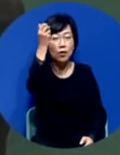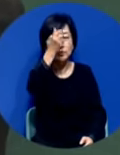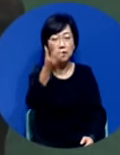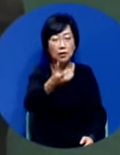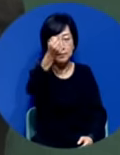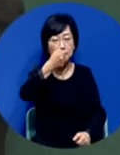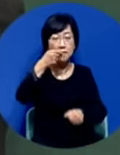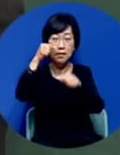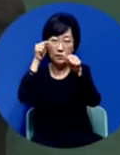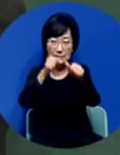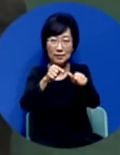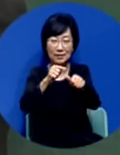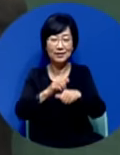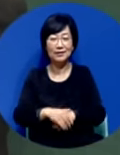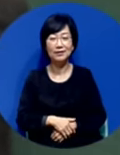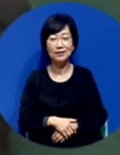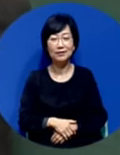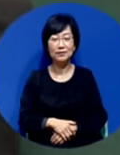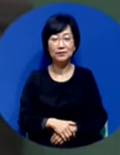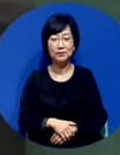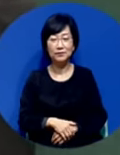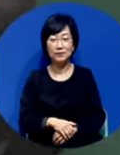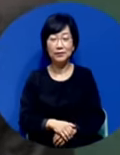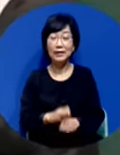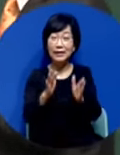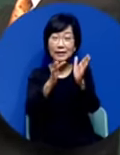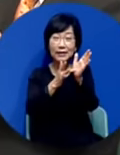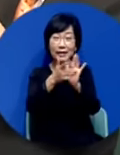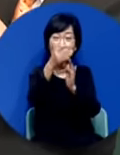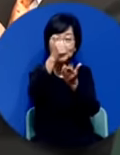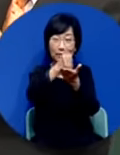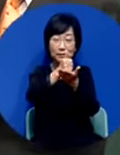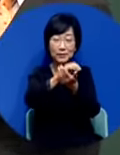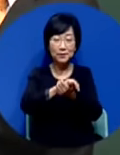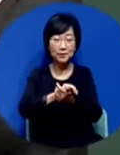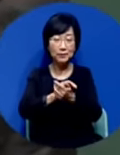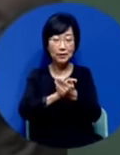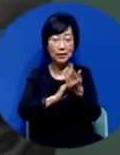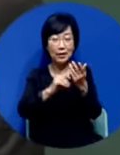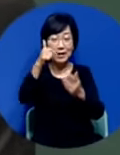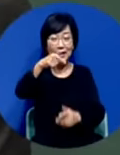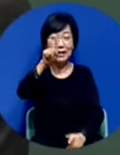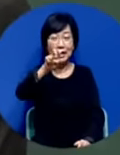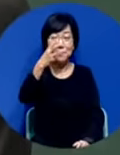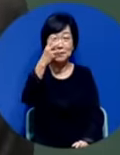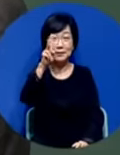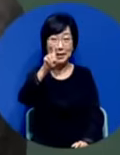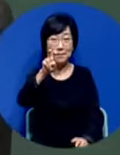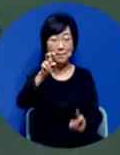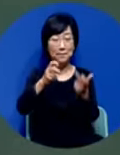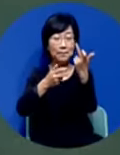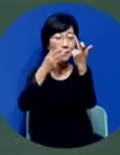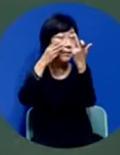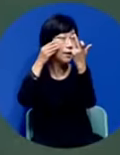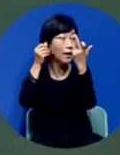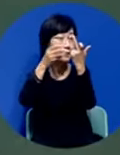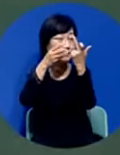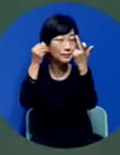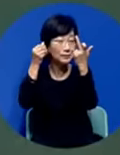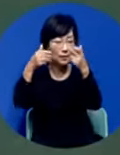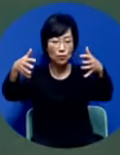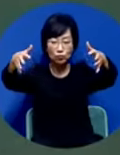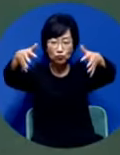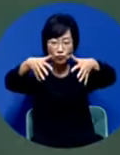那主耶稣呢，向着他们吹气，说：“你们领受圣灵吧。” 예수님께서 마지막 감람산에 불러놓고는 마지막 약속했습니다. 성령